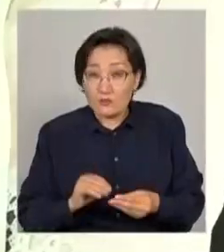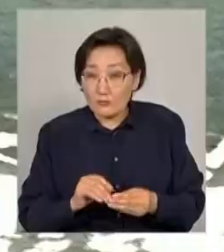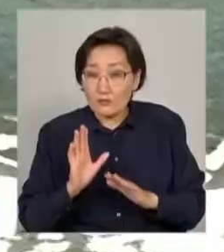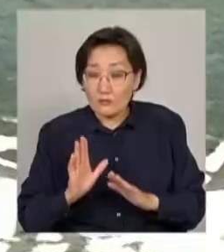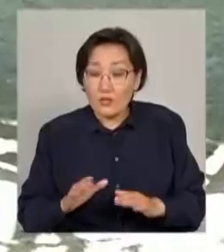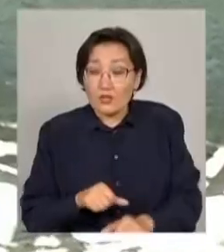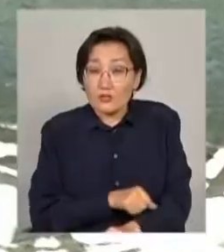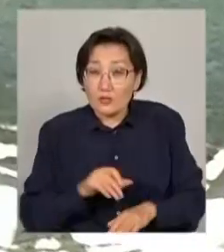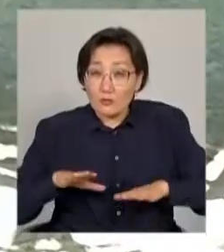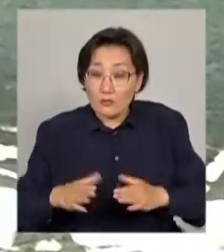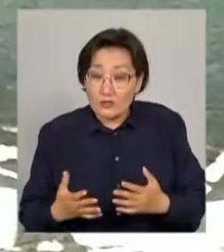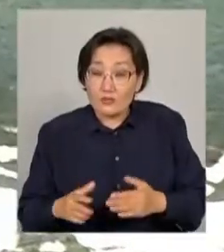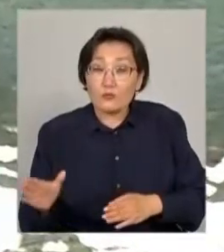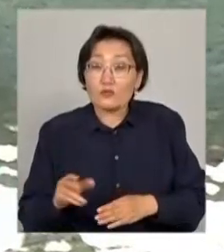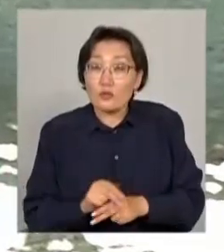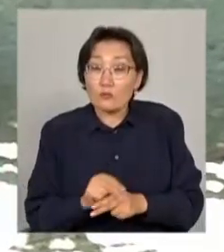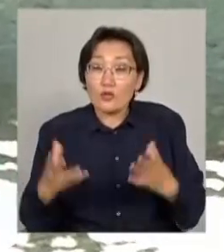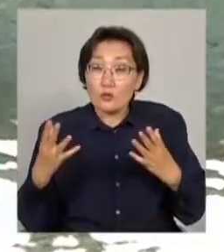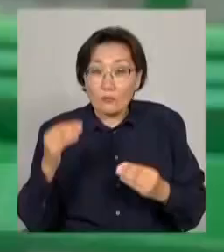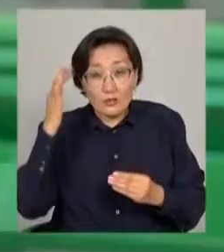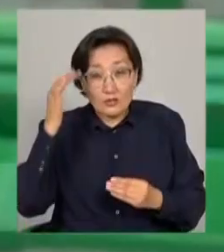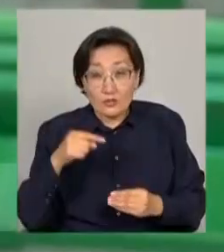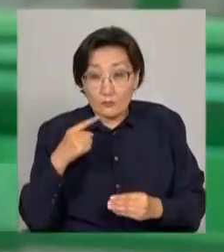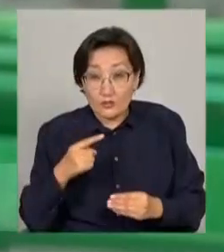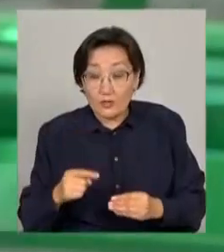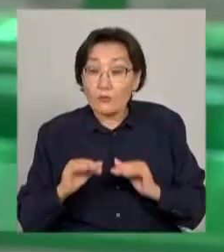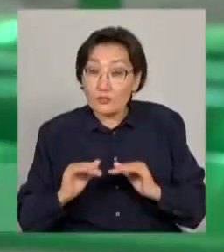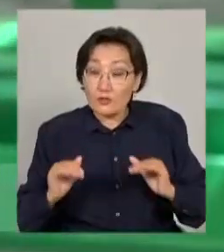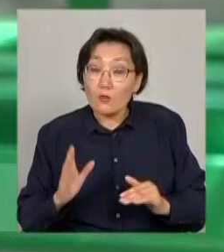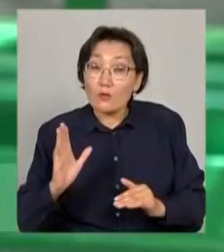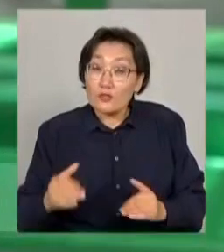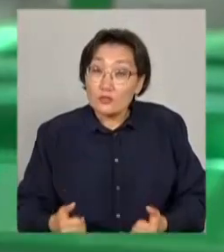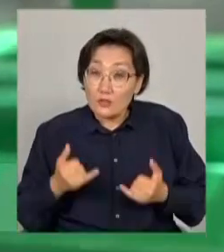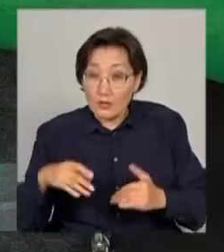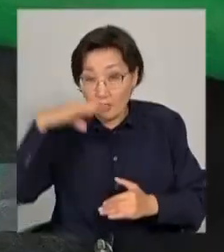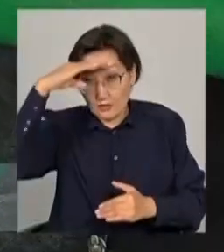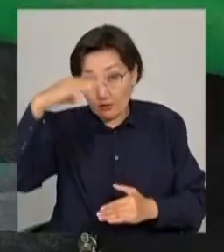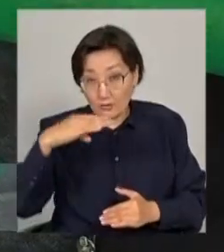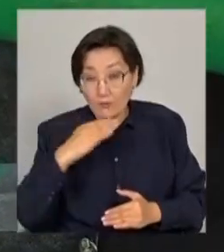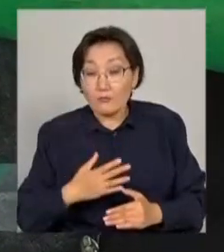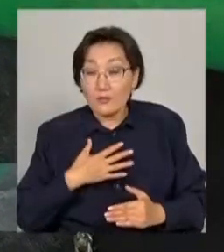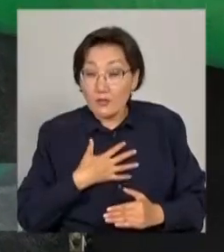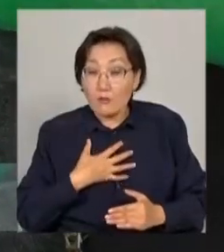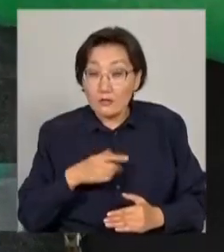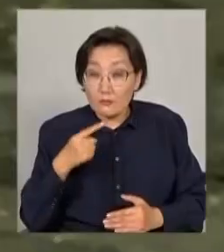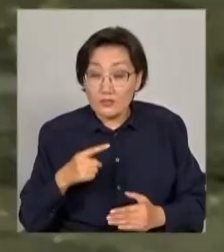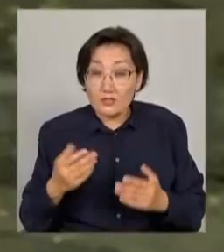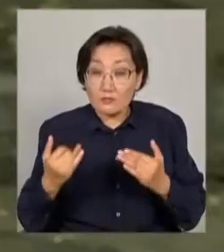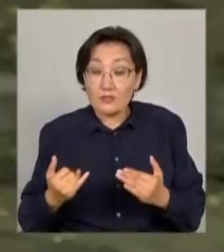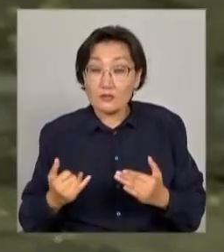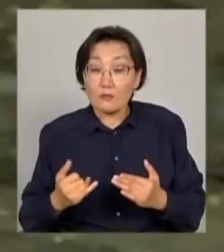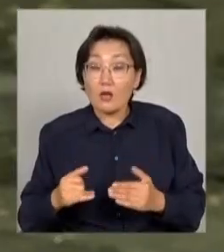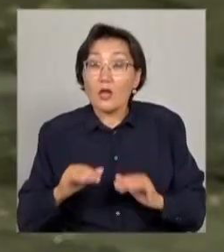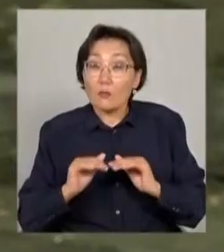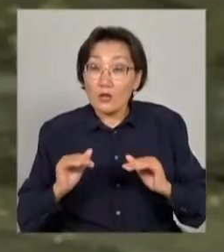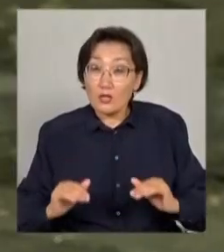қабылдаудан шаршап, нашақорлықтан арылатын күнді аңсайтынын жасырмады. Перзенттерінің болашағы үшін әке ретінде мен де алаңдаймын дейді. Енді қазіргі кезде